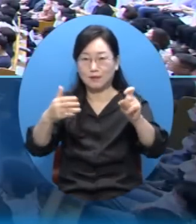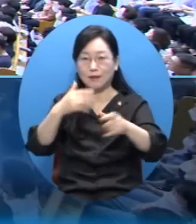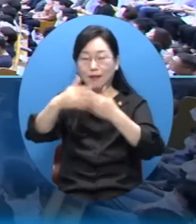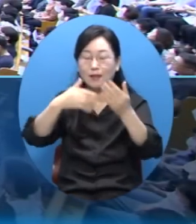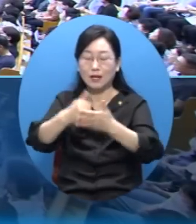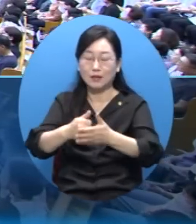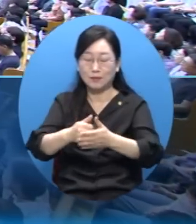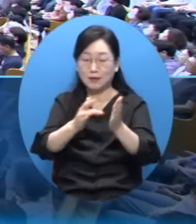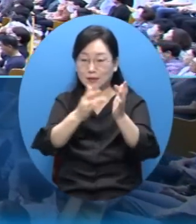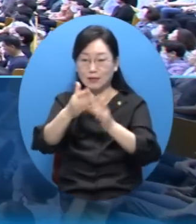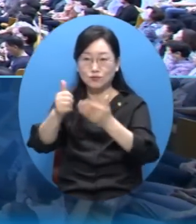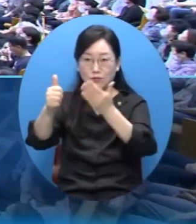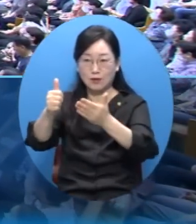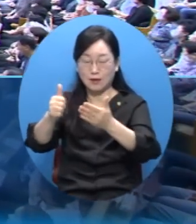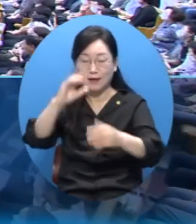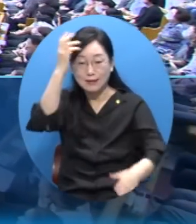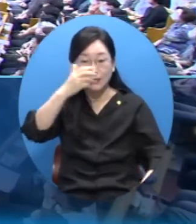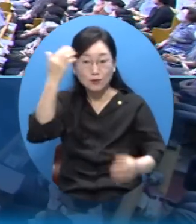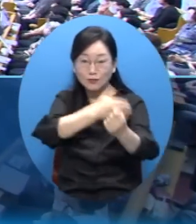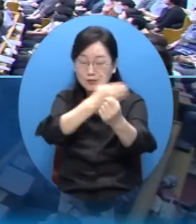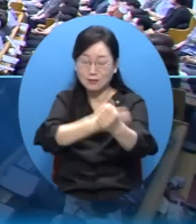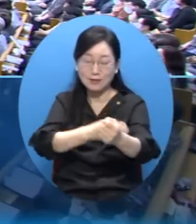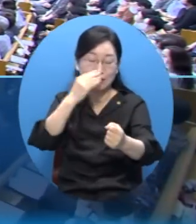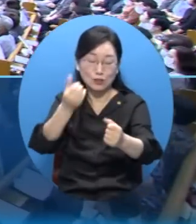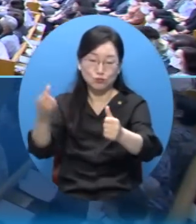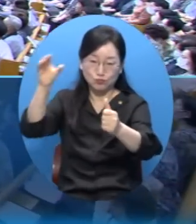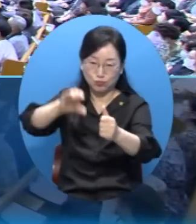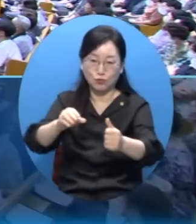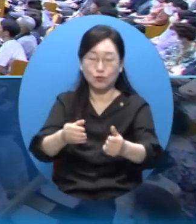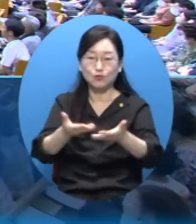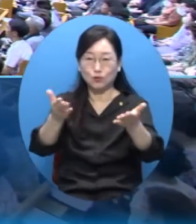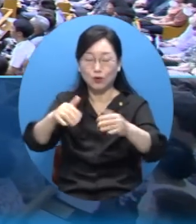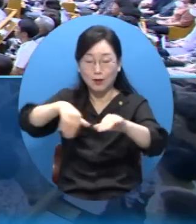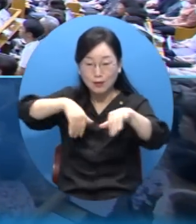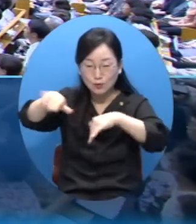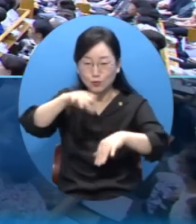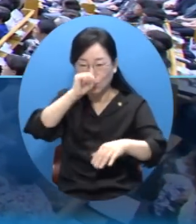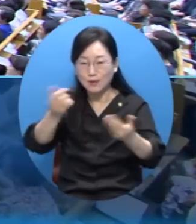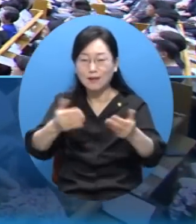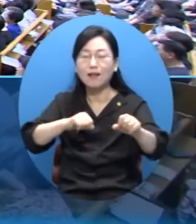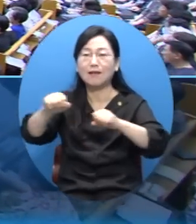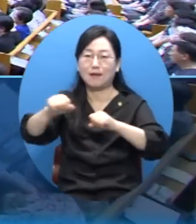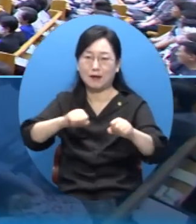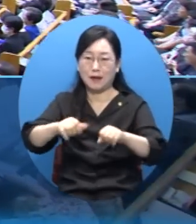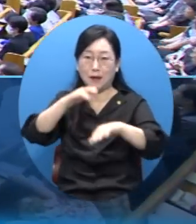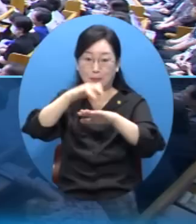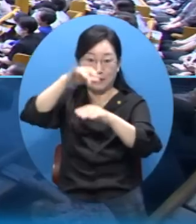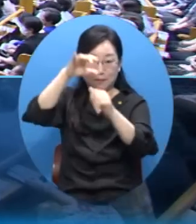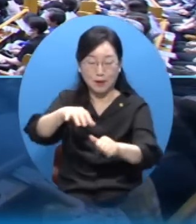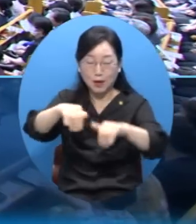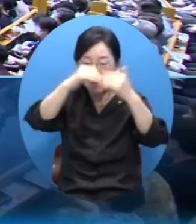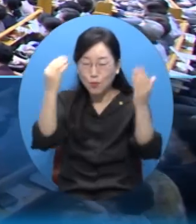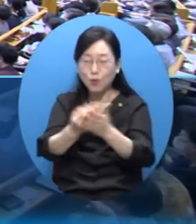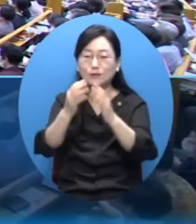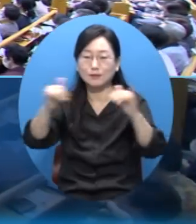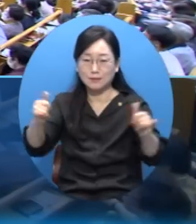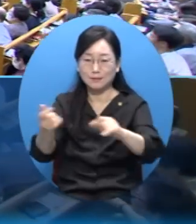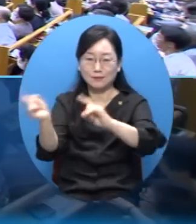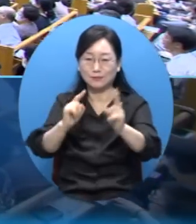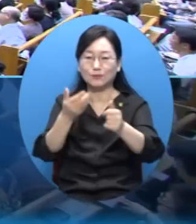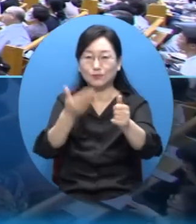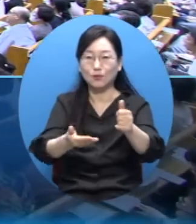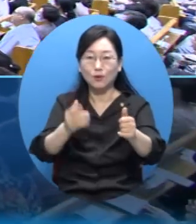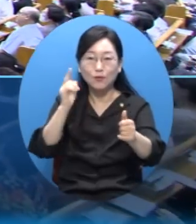하나님이 나사렛 예수에게 성령과 능력을 기름부터 다했음에 그가 두루다니시며 선한 일을 행하시고 마귀에게 눌린 모든 사람을 고치셨으니